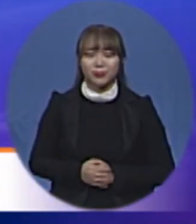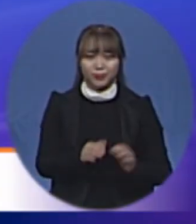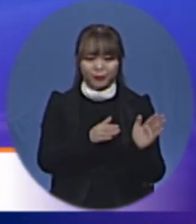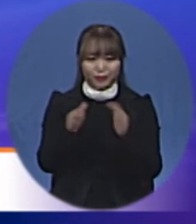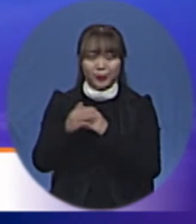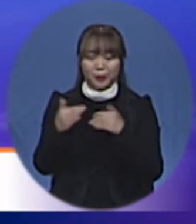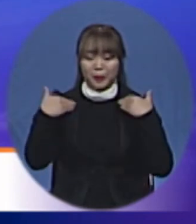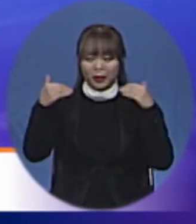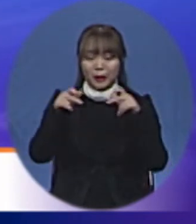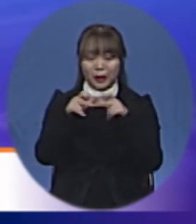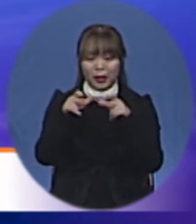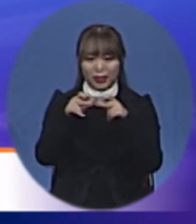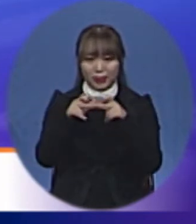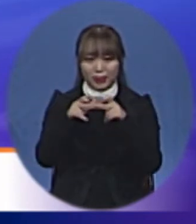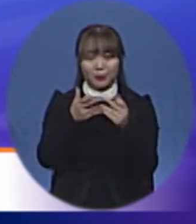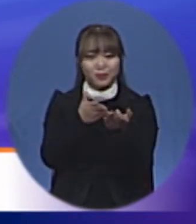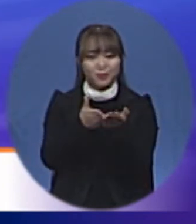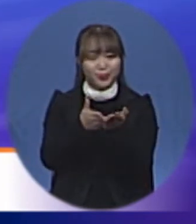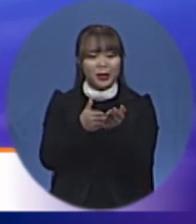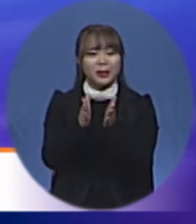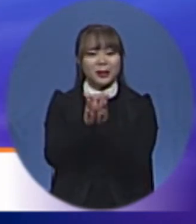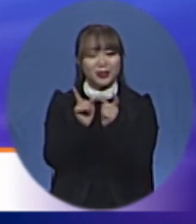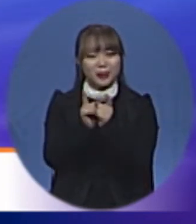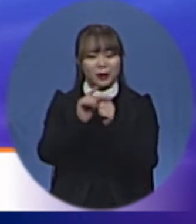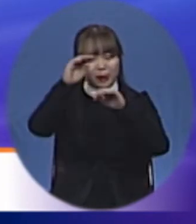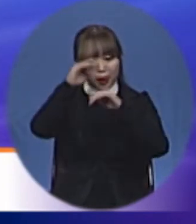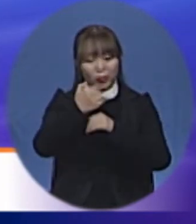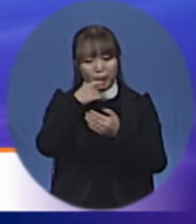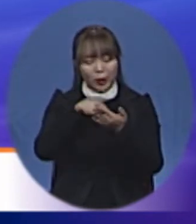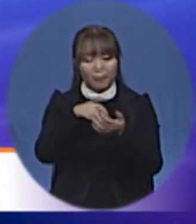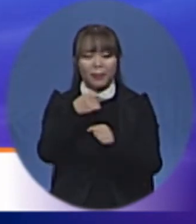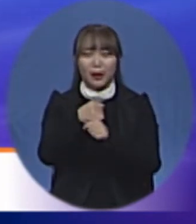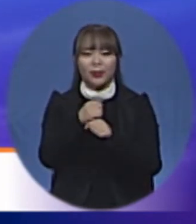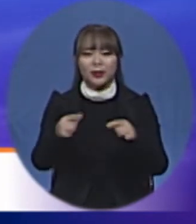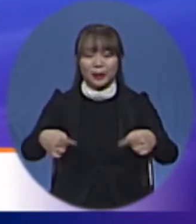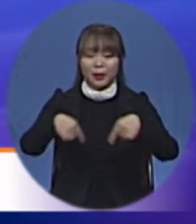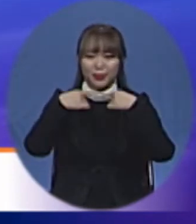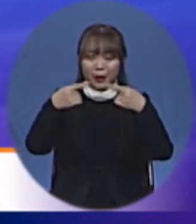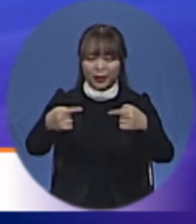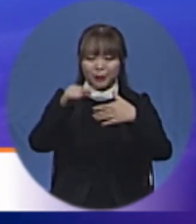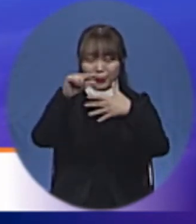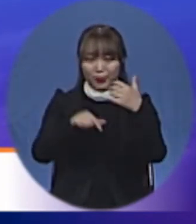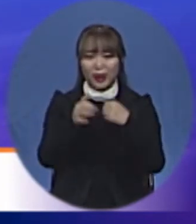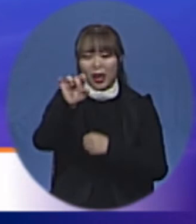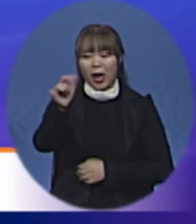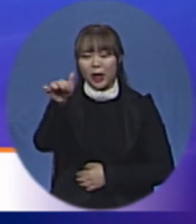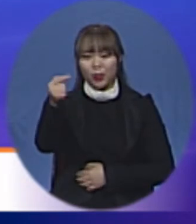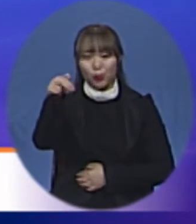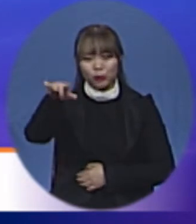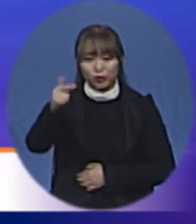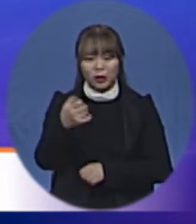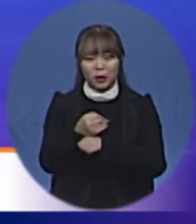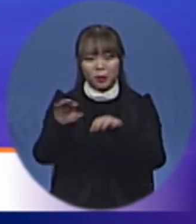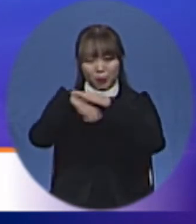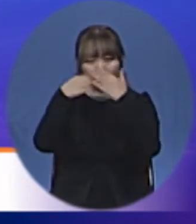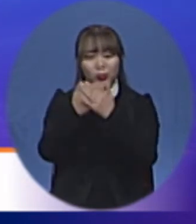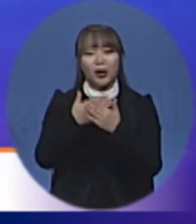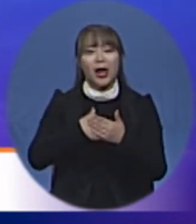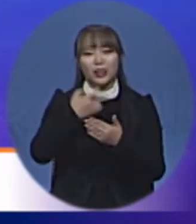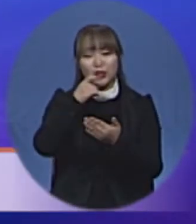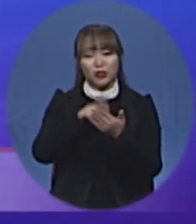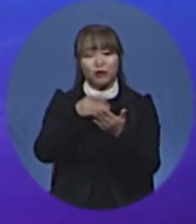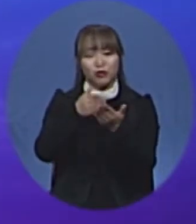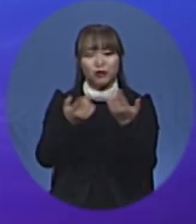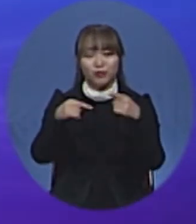다음 코너는 발달장애인 진행자가 직접 방송기사를 쉽게 만들고 참여하는 코너입니다. 안호진 전하는 모두가 알기 쉬운 뉴스 함께